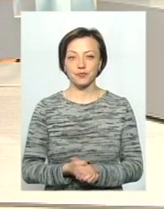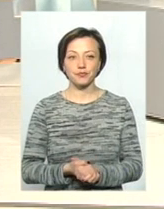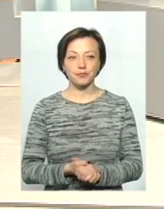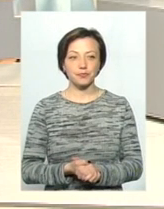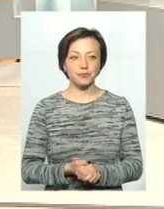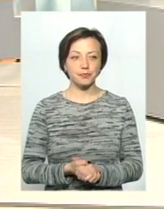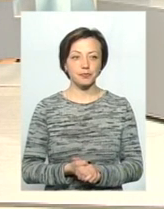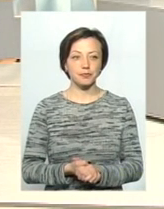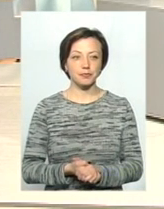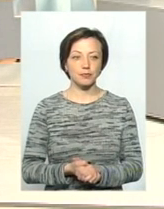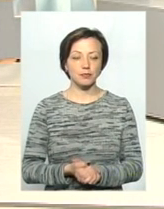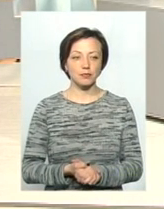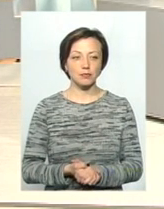Володимире,